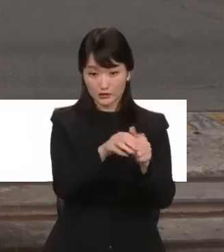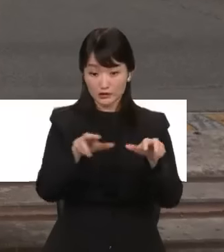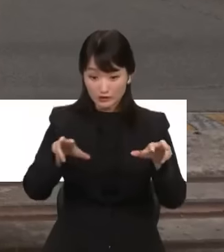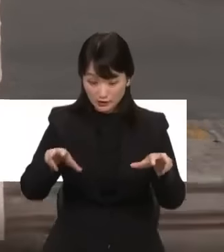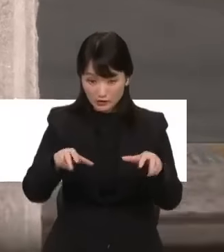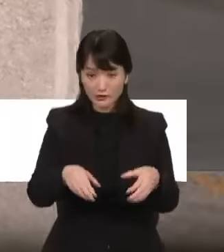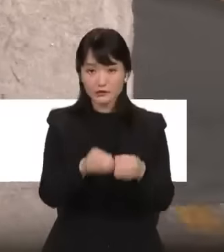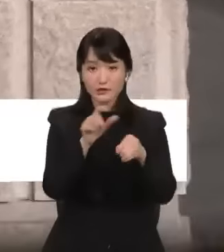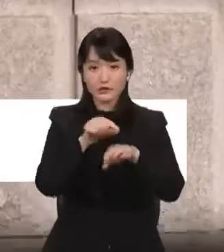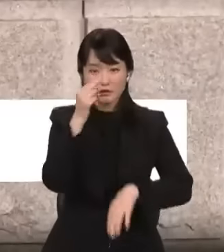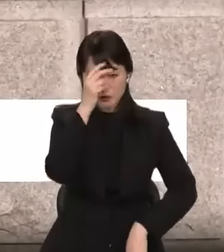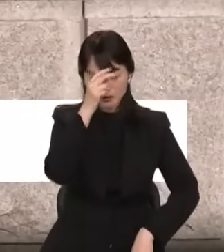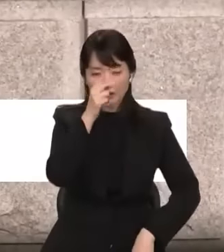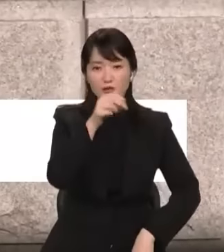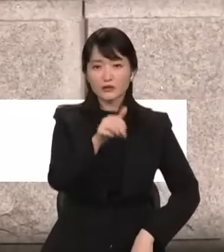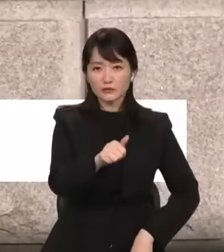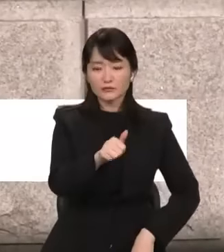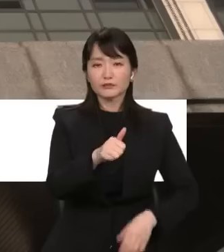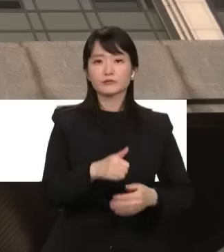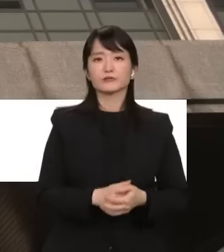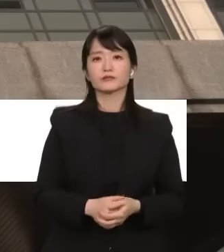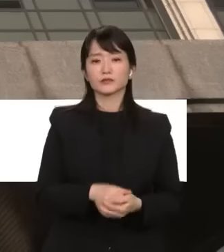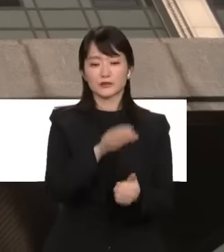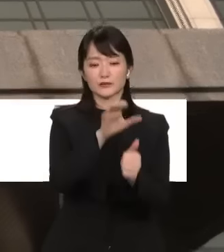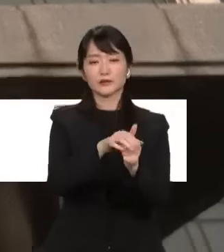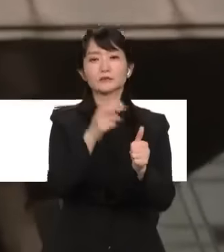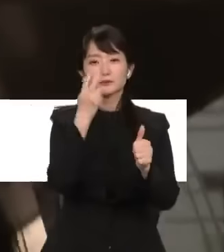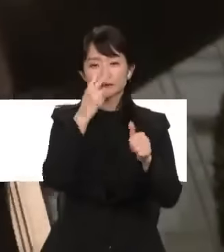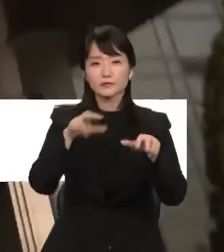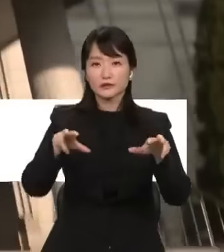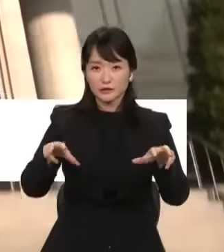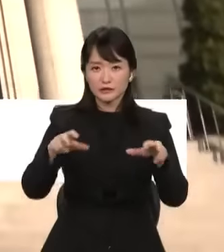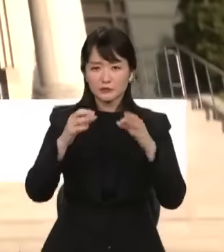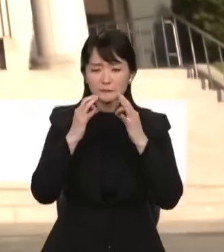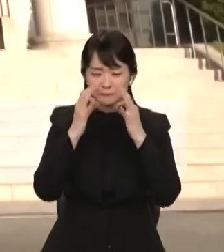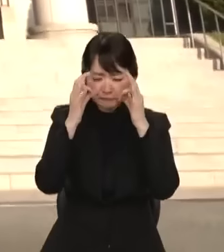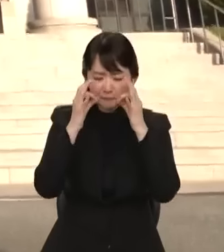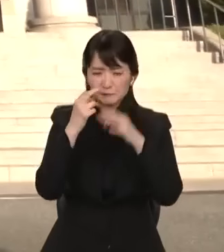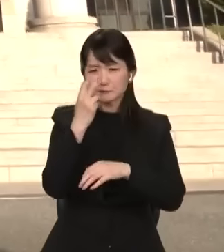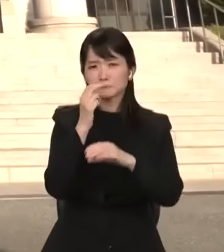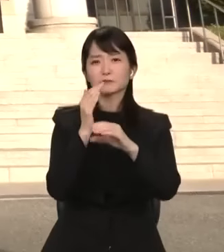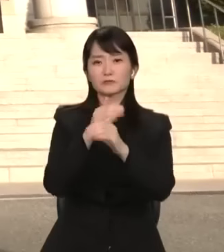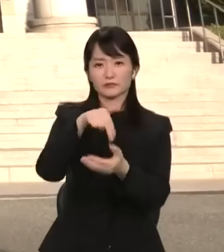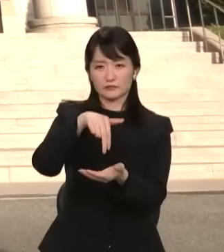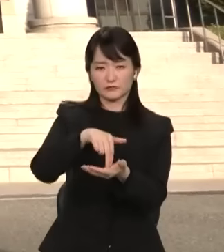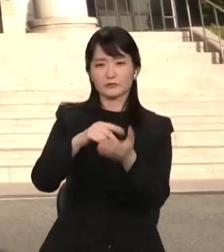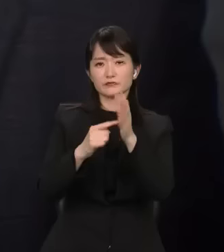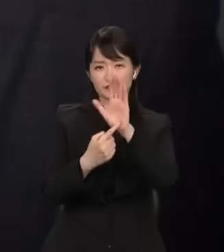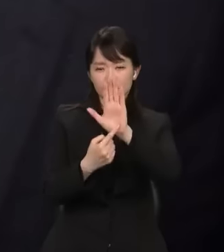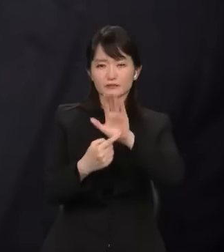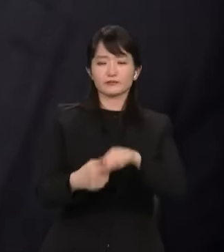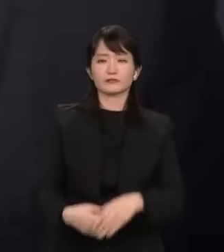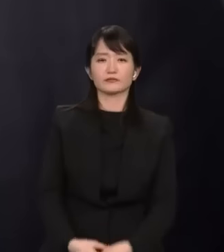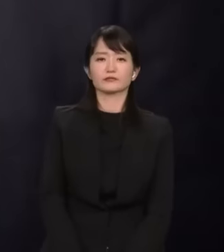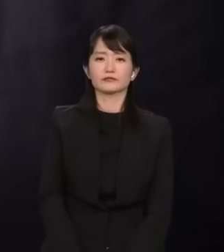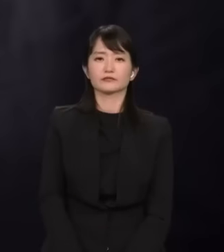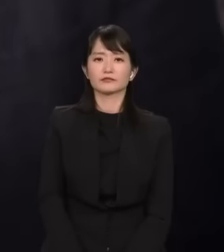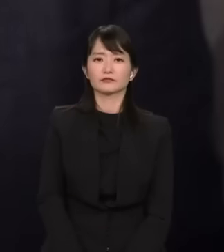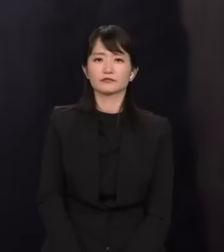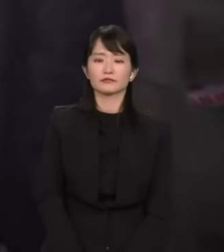창원지검은 수사과에서도 수사를 했고 현재 최선을 다해 수사 중이란 입장인 것으로 알려졌습니다.